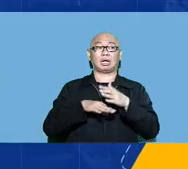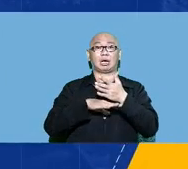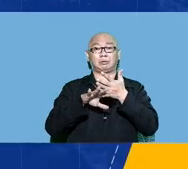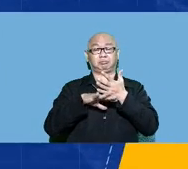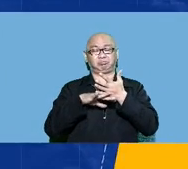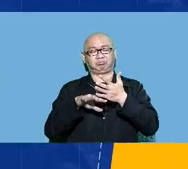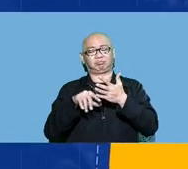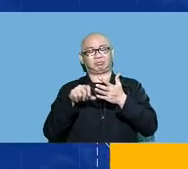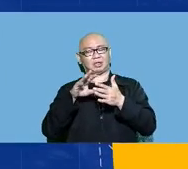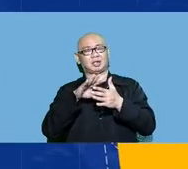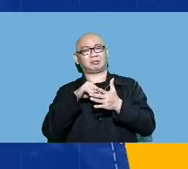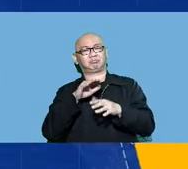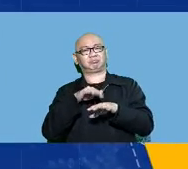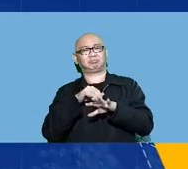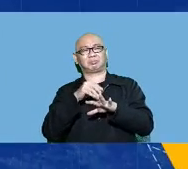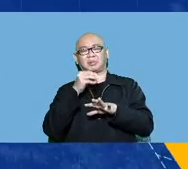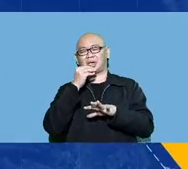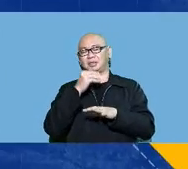makan